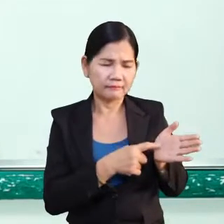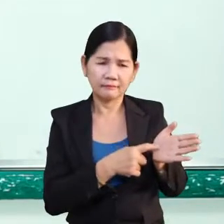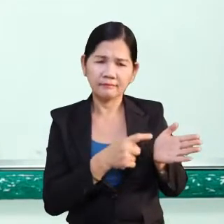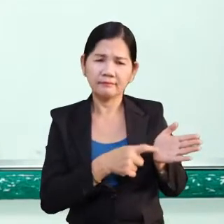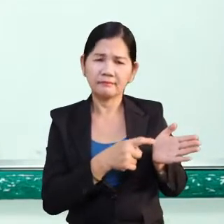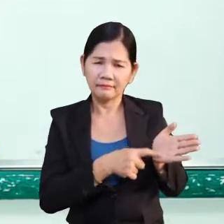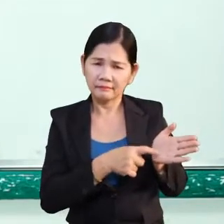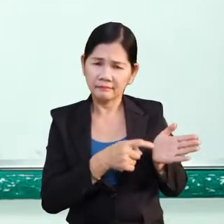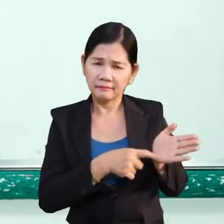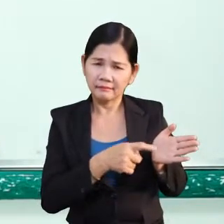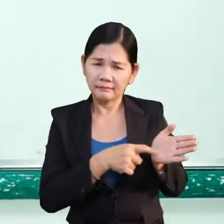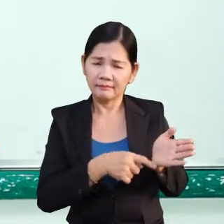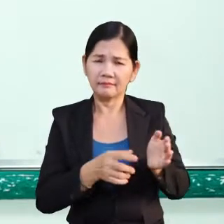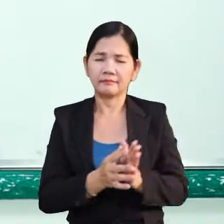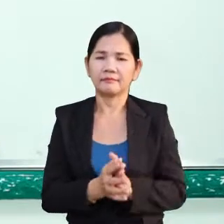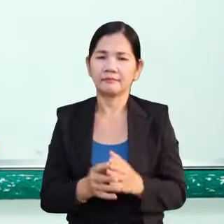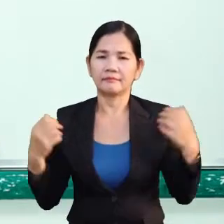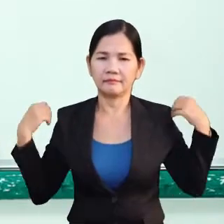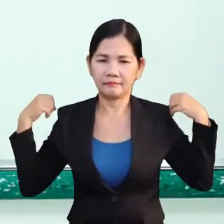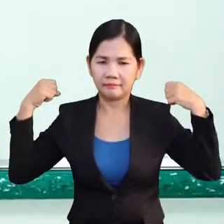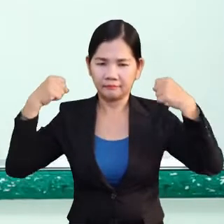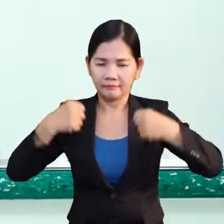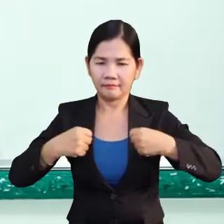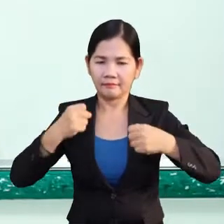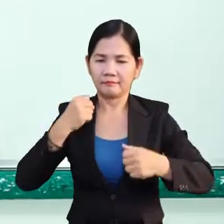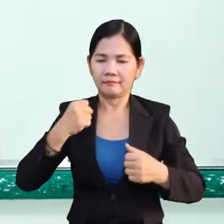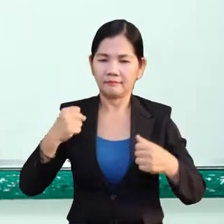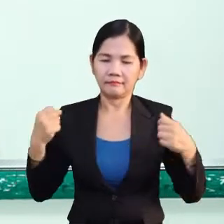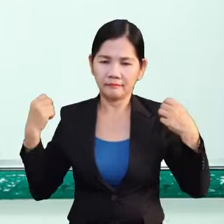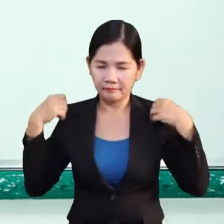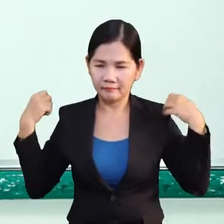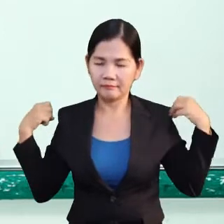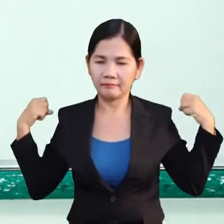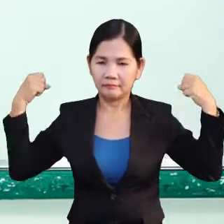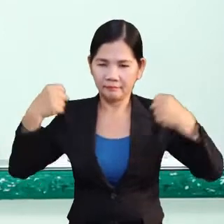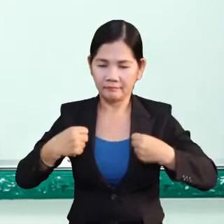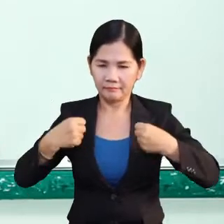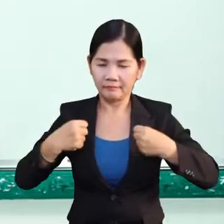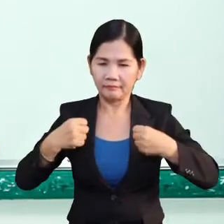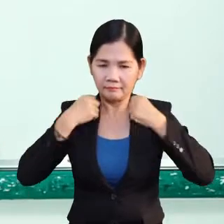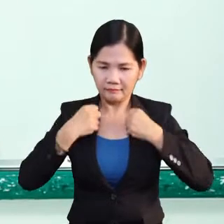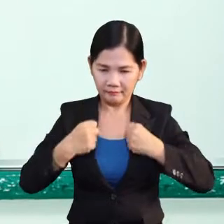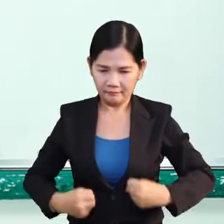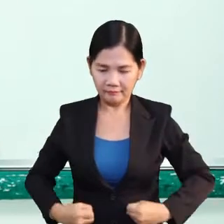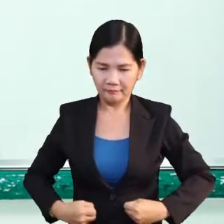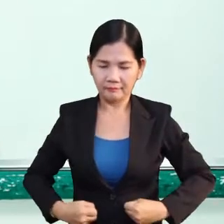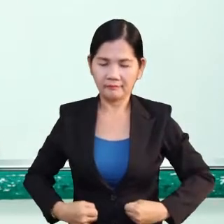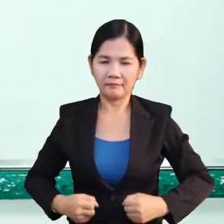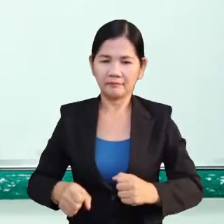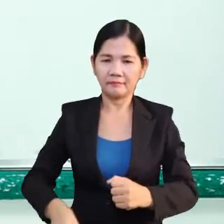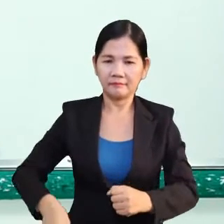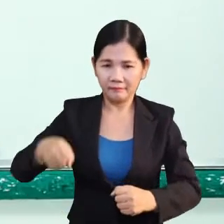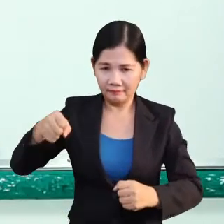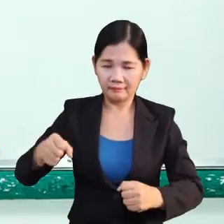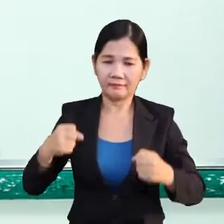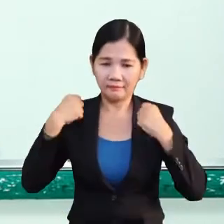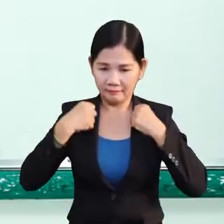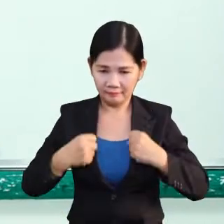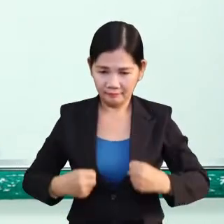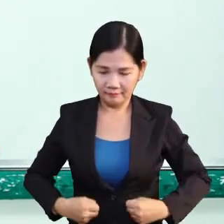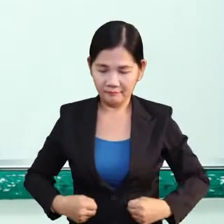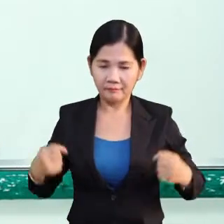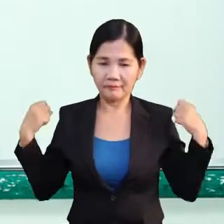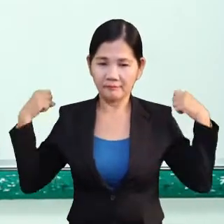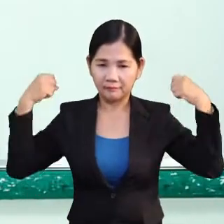ចានេះគឺជាកាកាតាកូនមានកាតាអត់ចាមានមានច្រើនឬក៏មាន